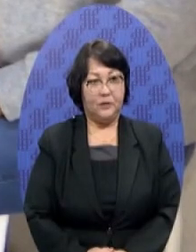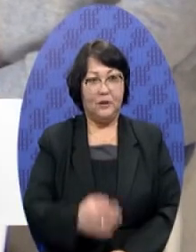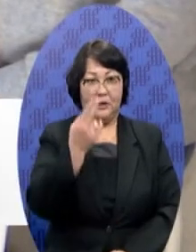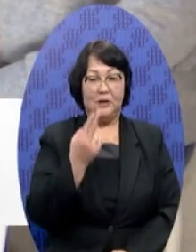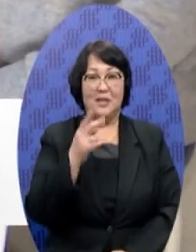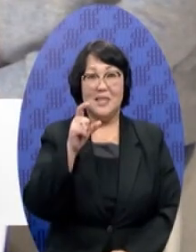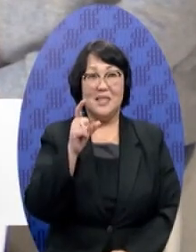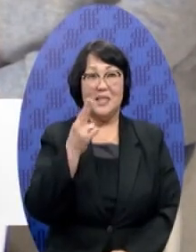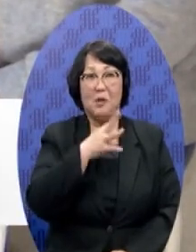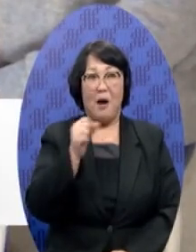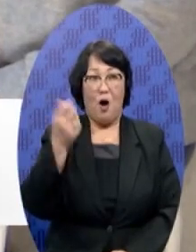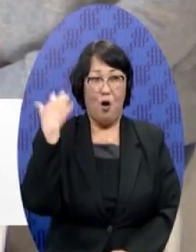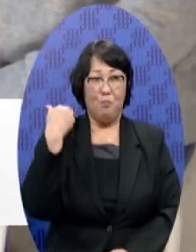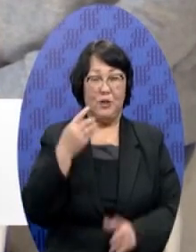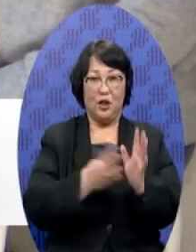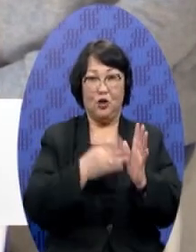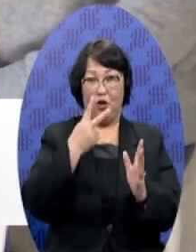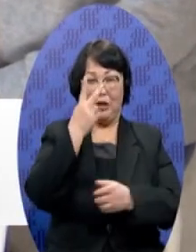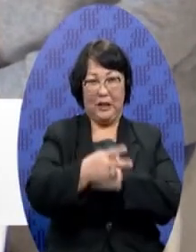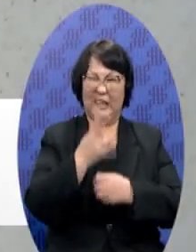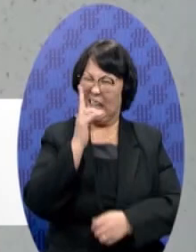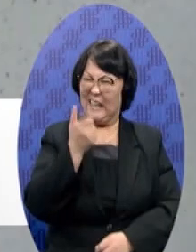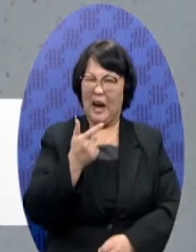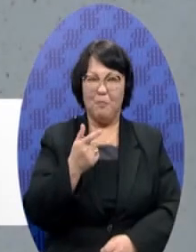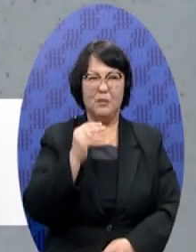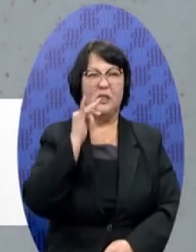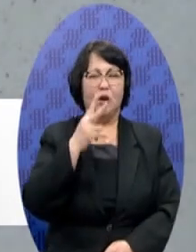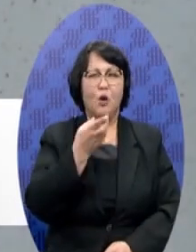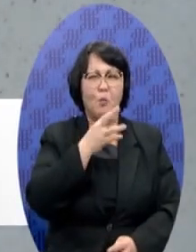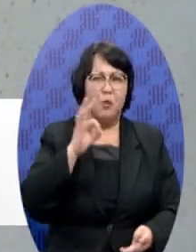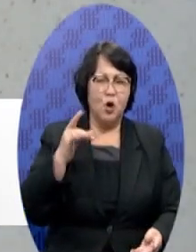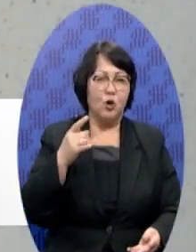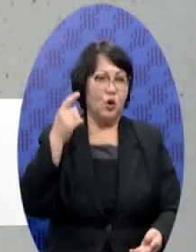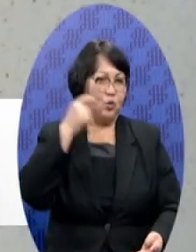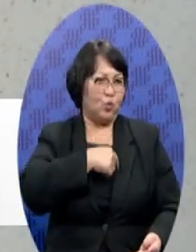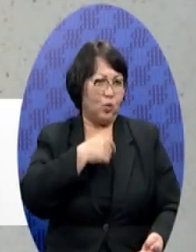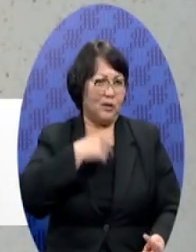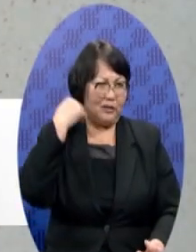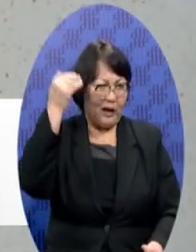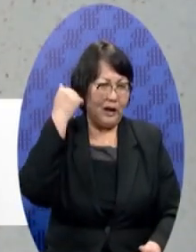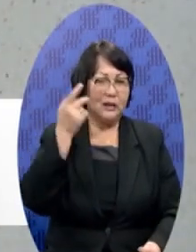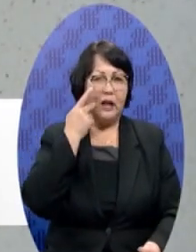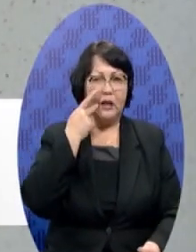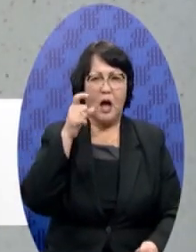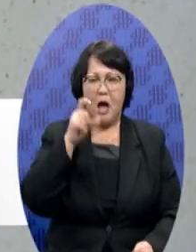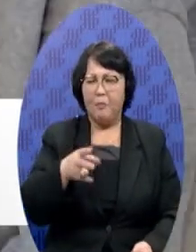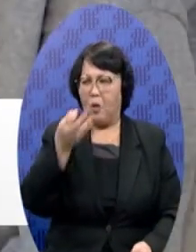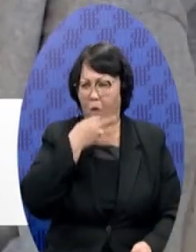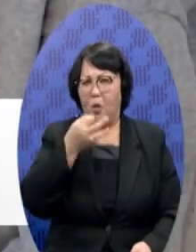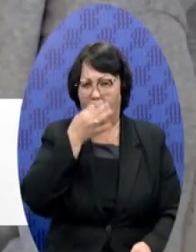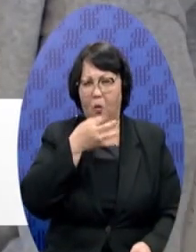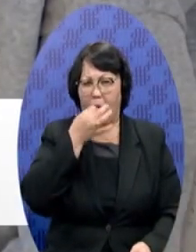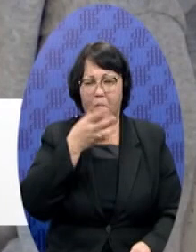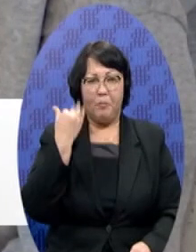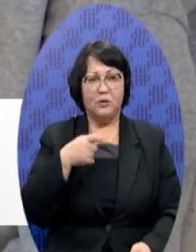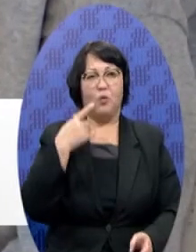Цэцэгмаа өмнө нь 92 кг жинтэй байсан. Тэр илүүдэл жинтэй байхтай бөөр болон зүрхний даралттай байнга даралт нь ихсэж им муудаг байжээ. Түүнчлэн